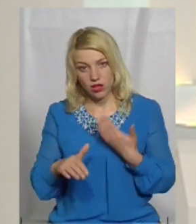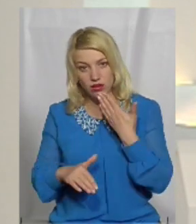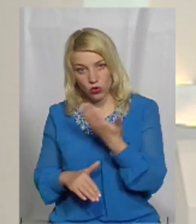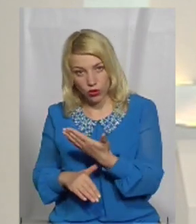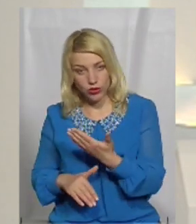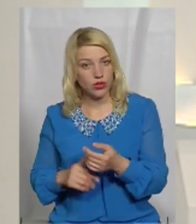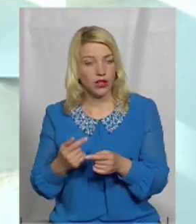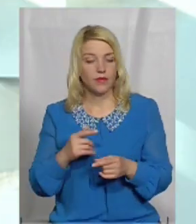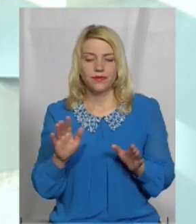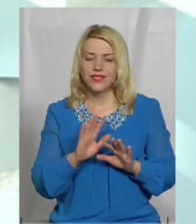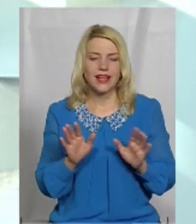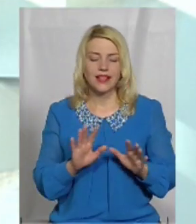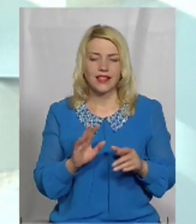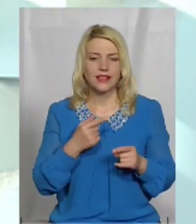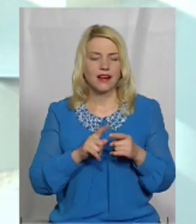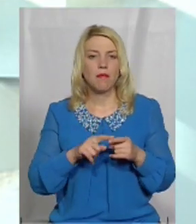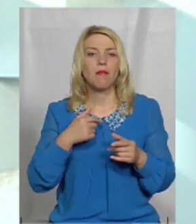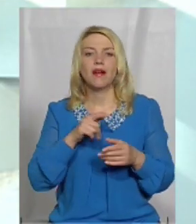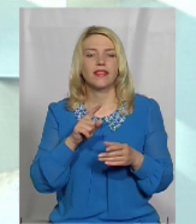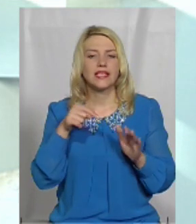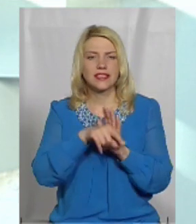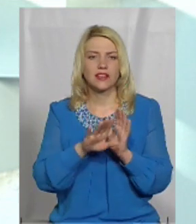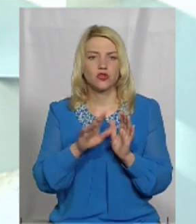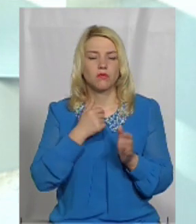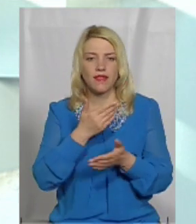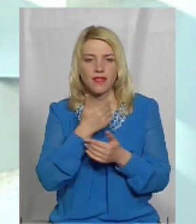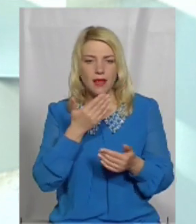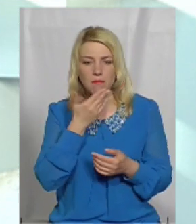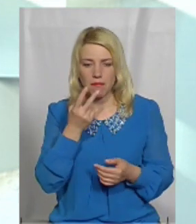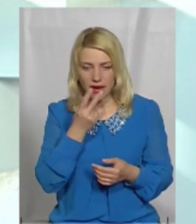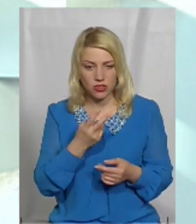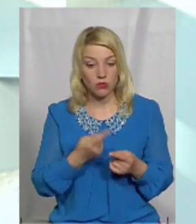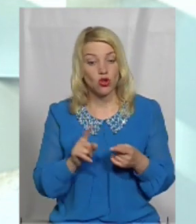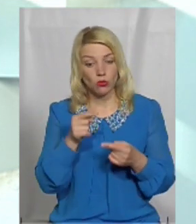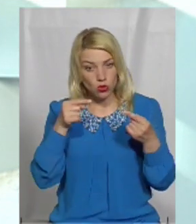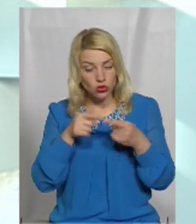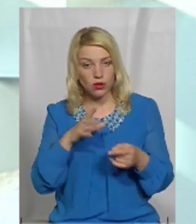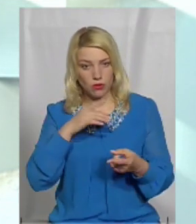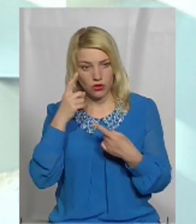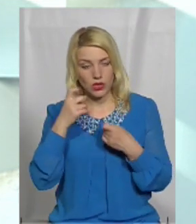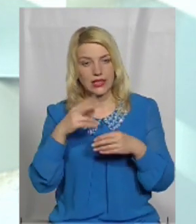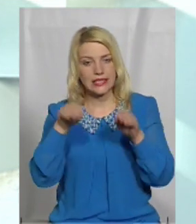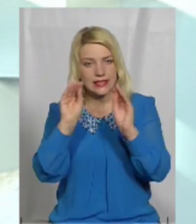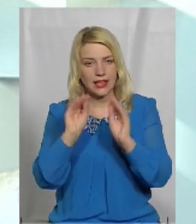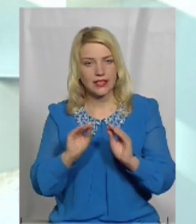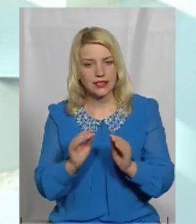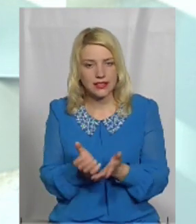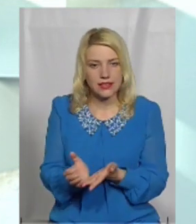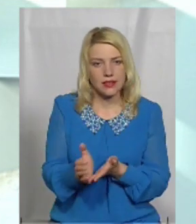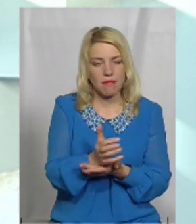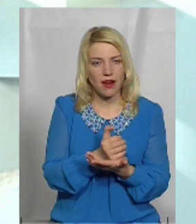ми не в тому плані, що ми не бачимо. Я ще раз говорю, щоб це достовірна була інформація, це збираються статистичні дані